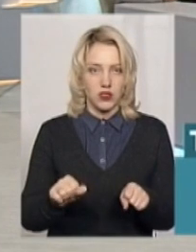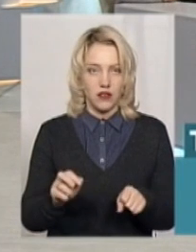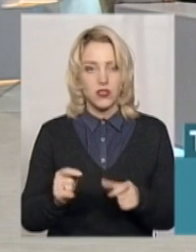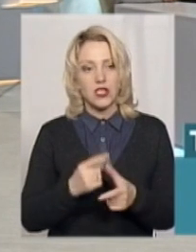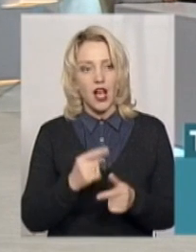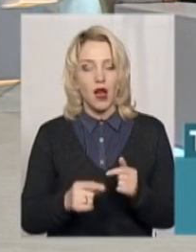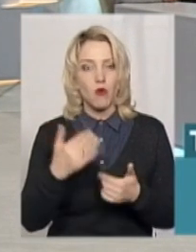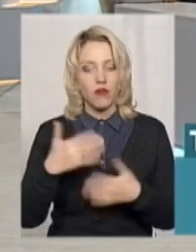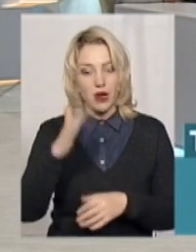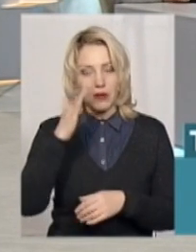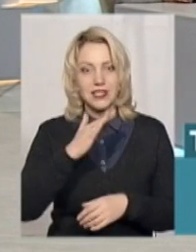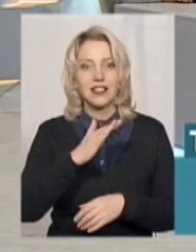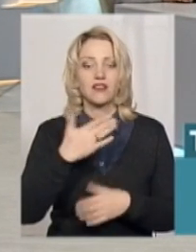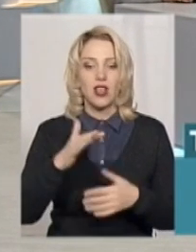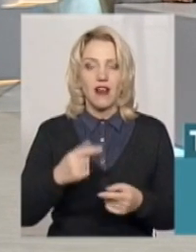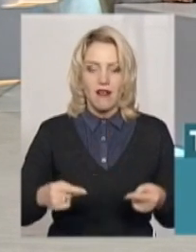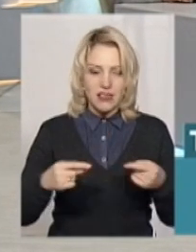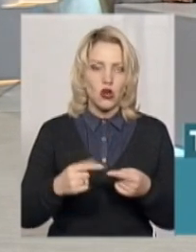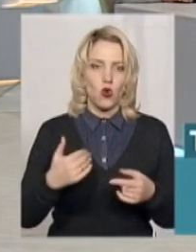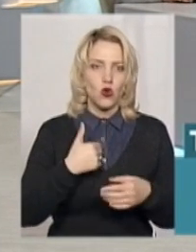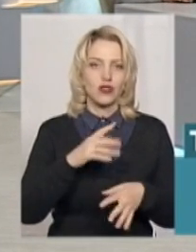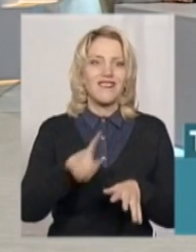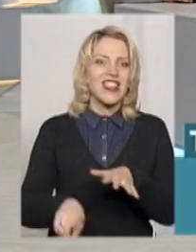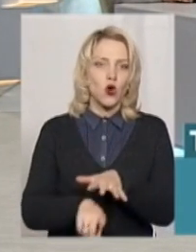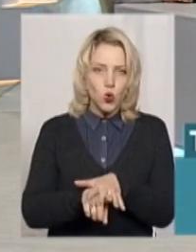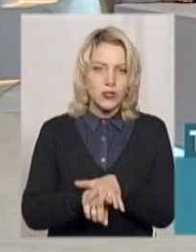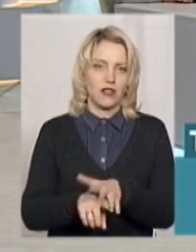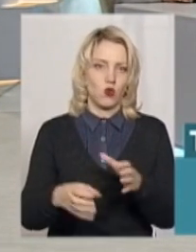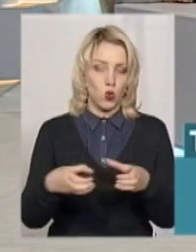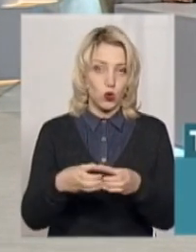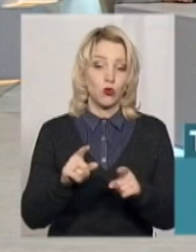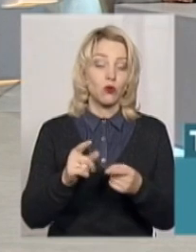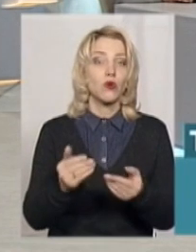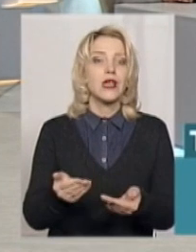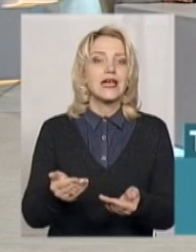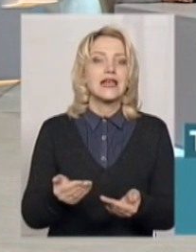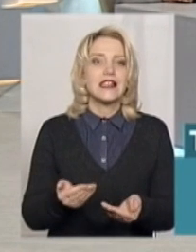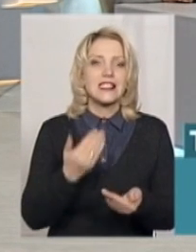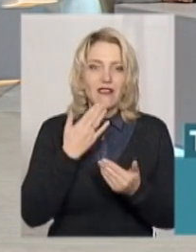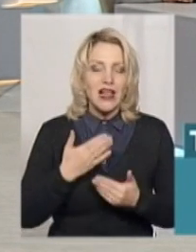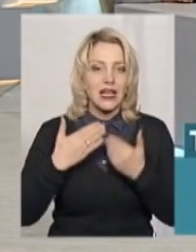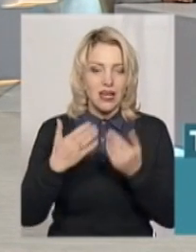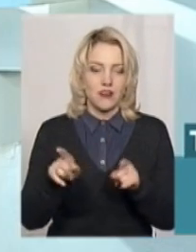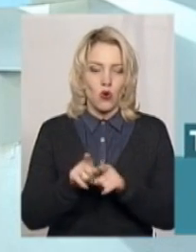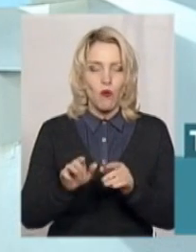або батьки вже визначили, що хочуть в інклюзивну групу, тому звертаються частіше от такому